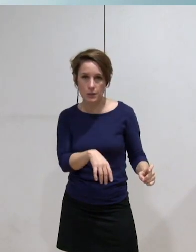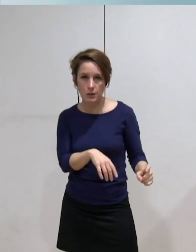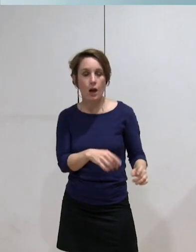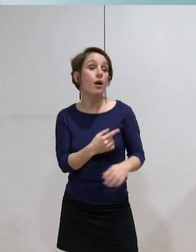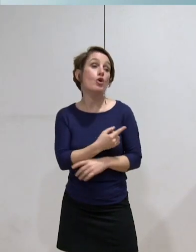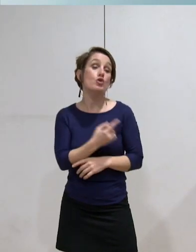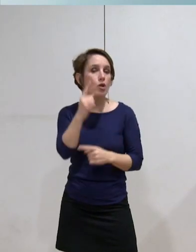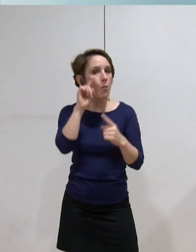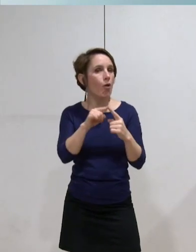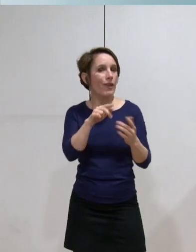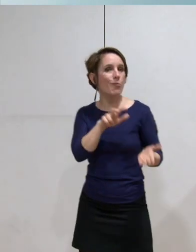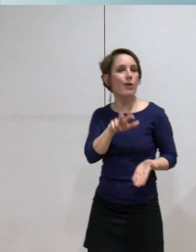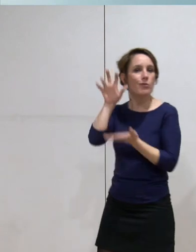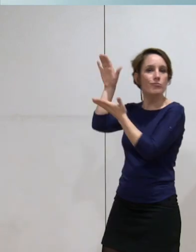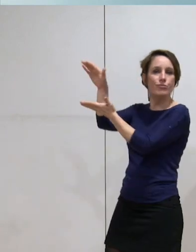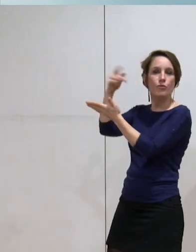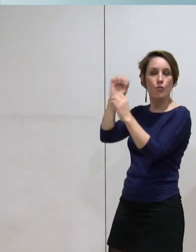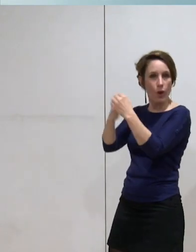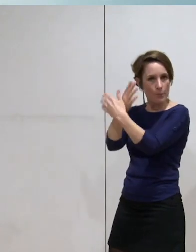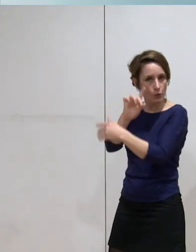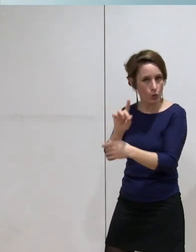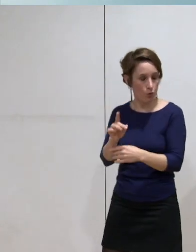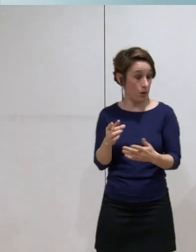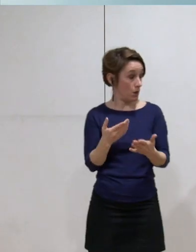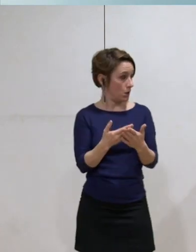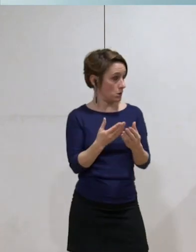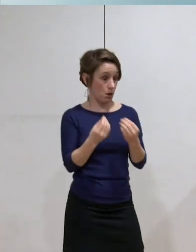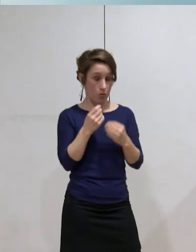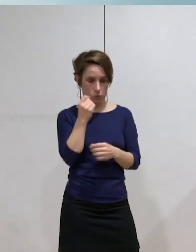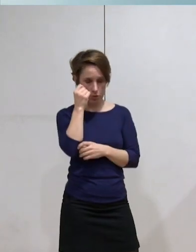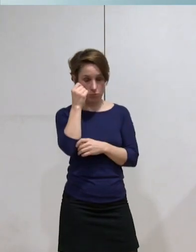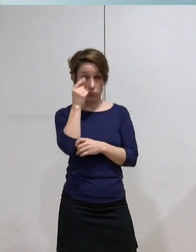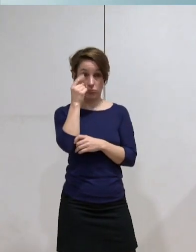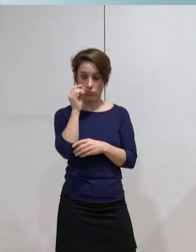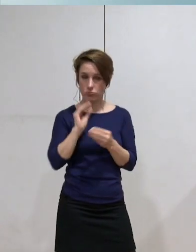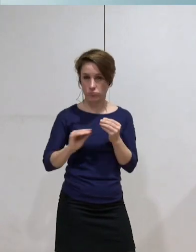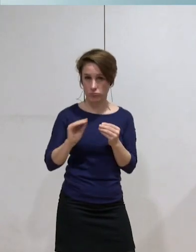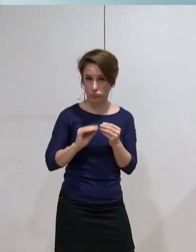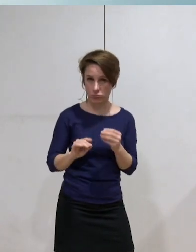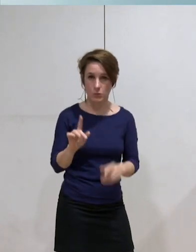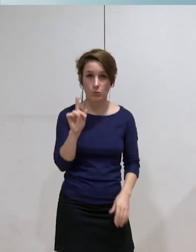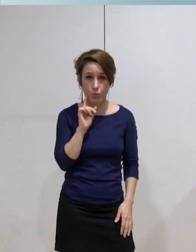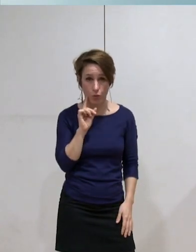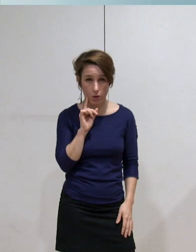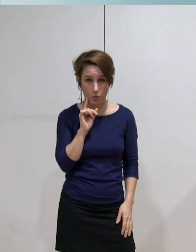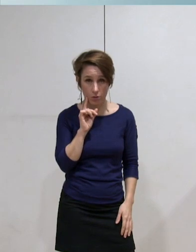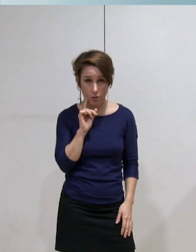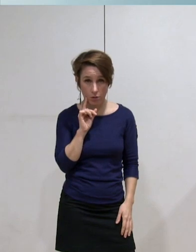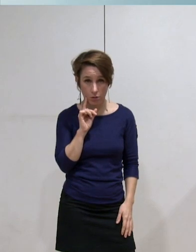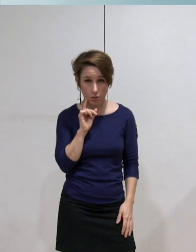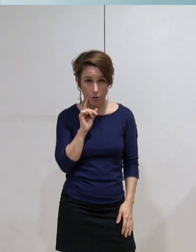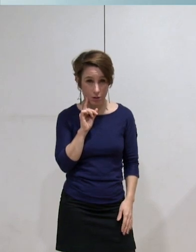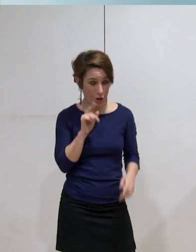des transferts vers la métropole c'est ce qui m'étonne dans ce budget c'est qu'il y a pas quasiment aucune piste de